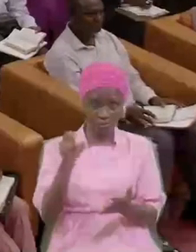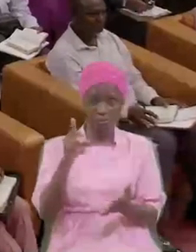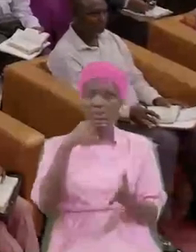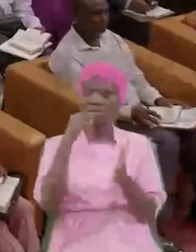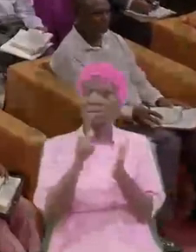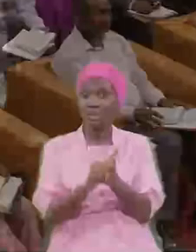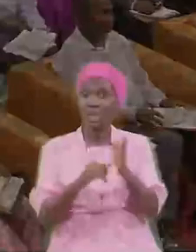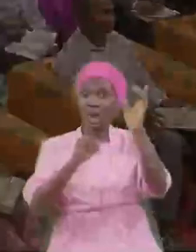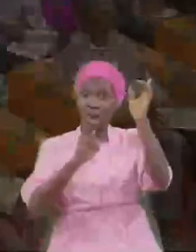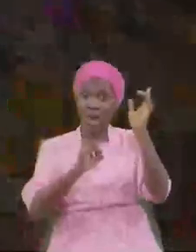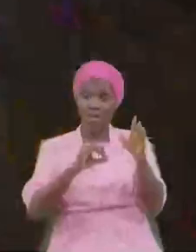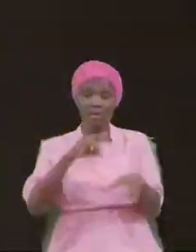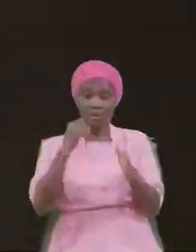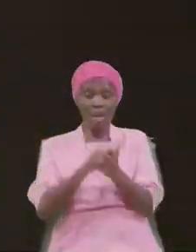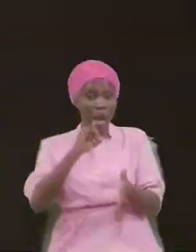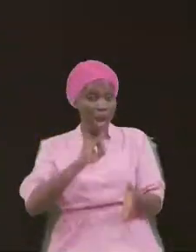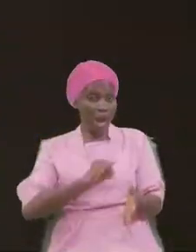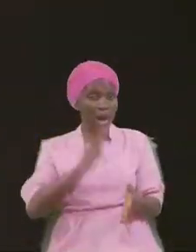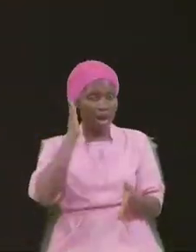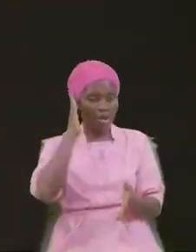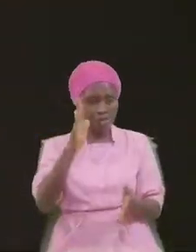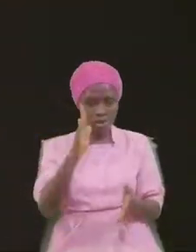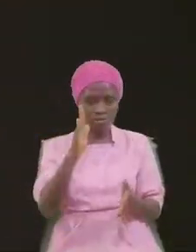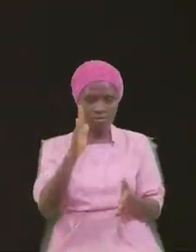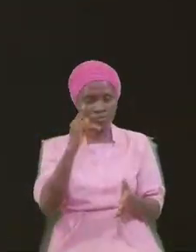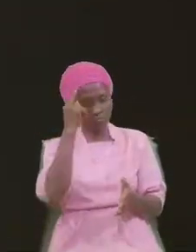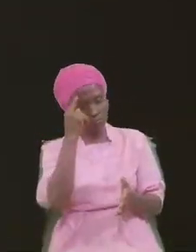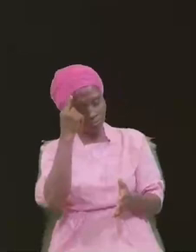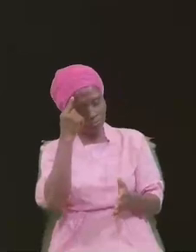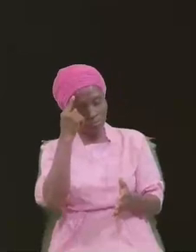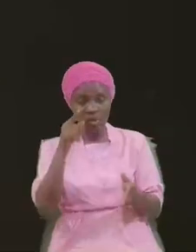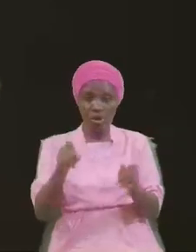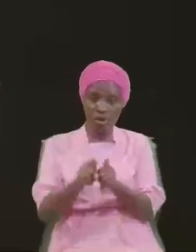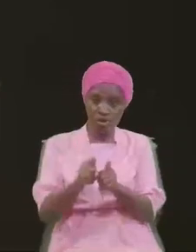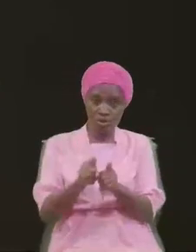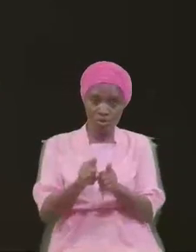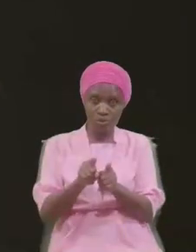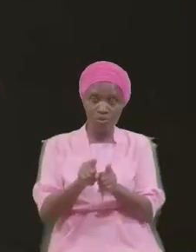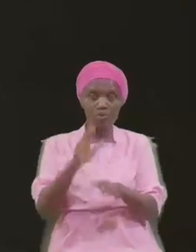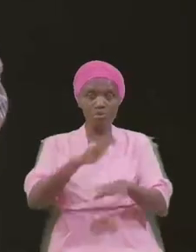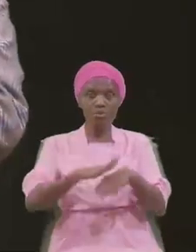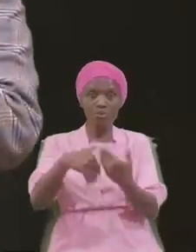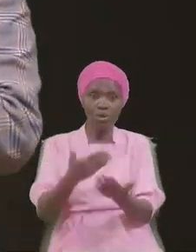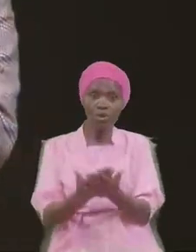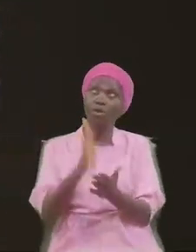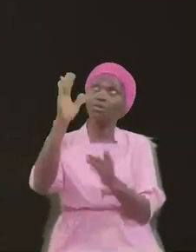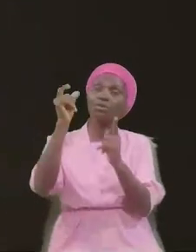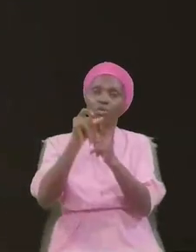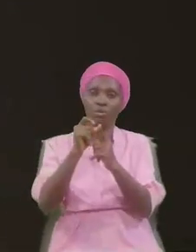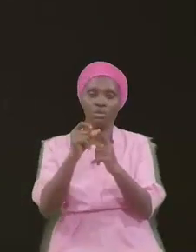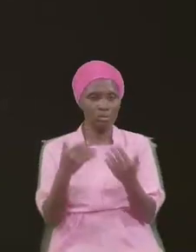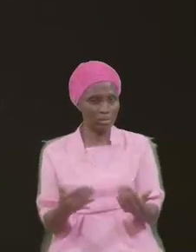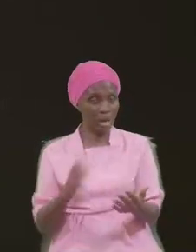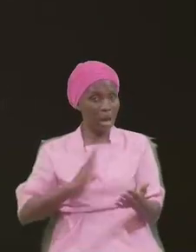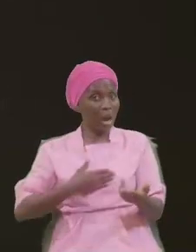13. Je parlerai de toutes tes œuvres. Notre problème, c'est